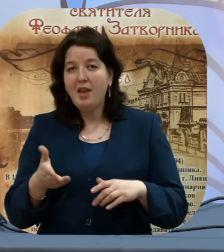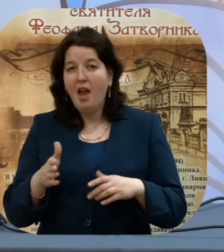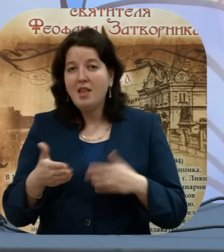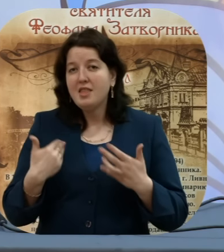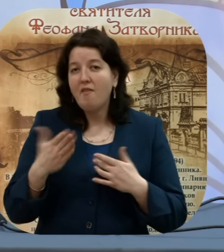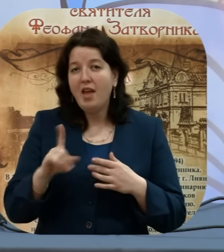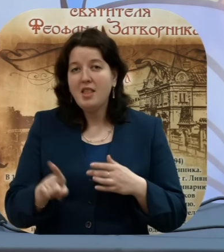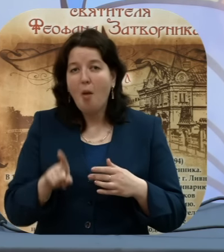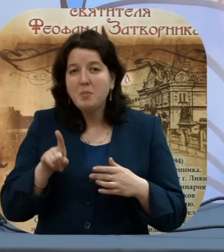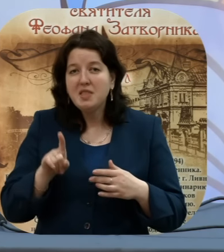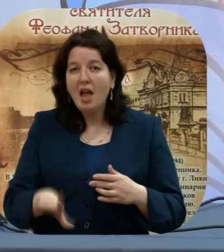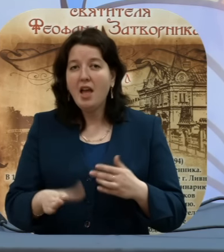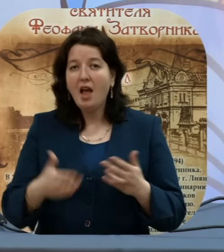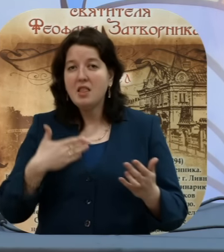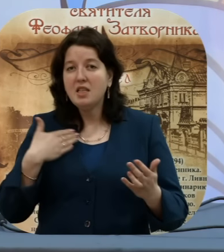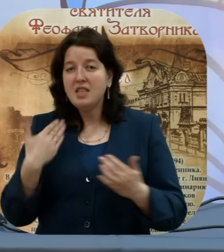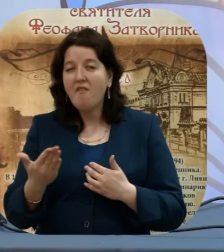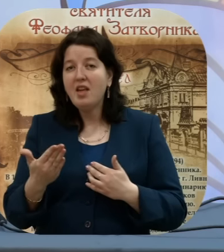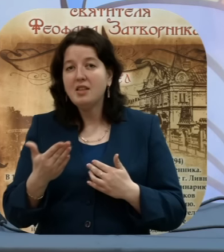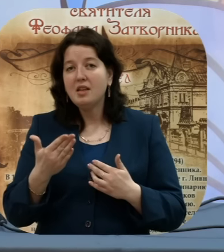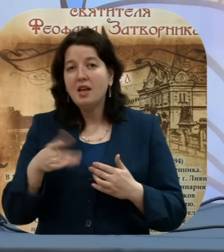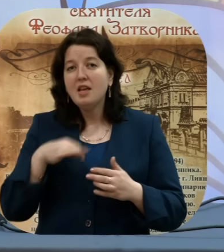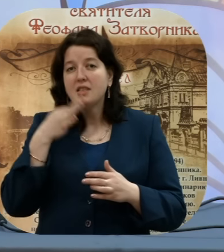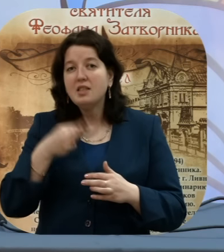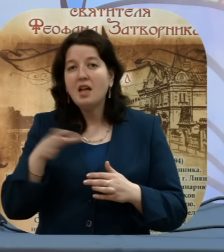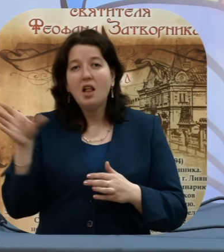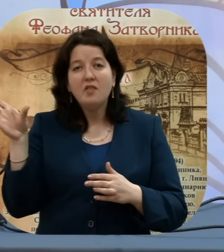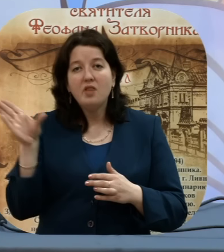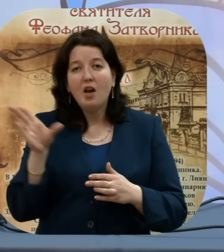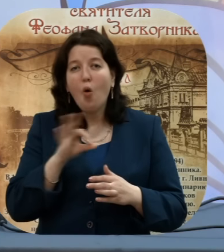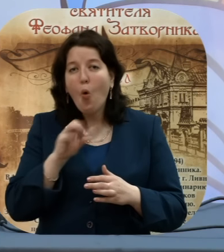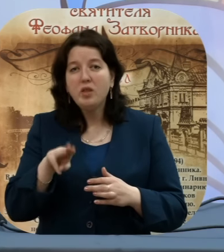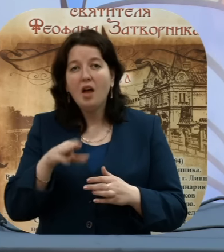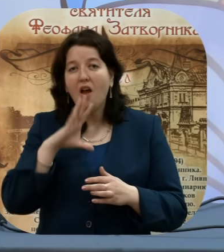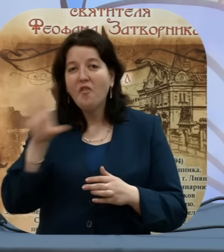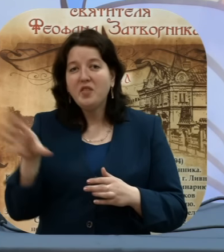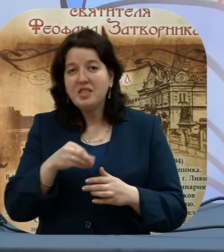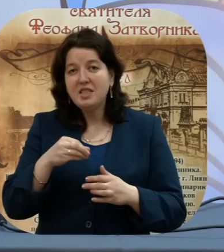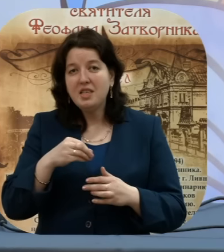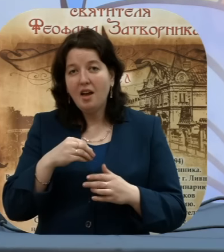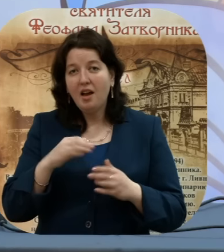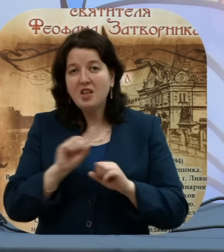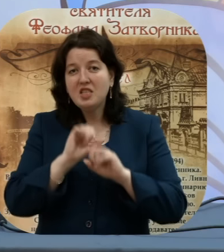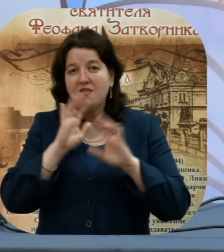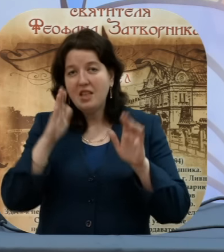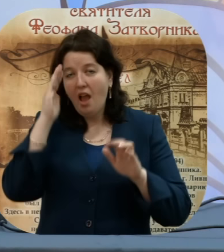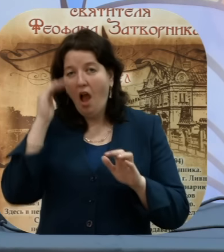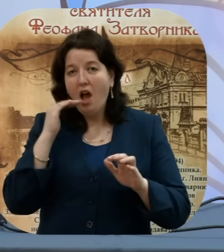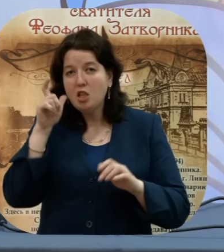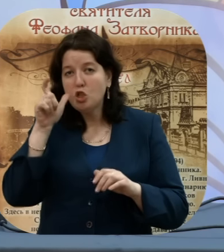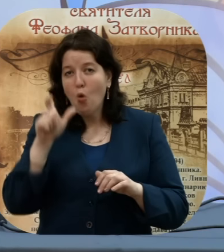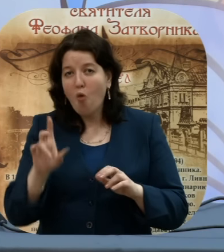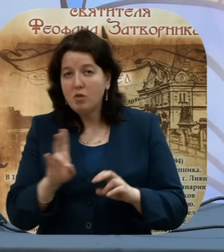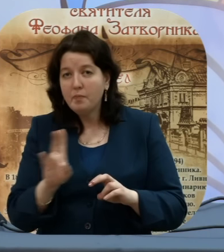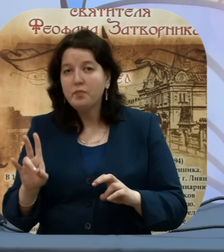постоянный, совет, я бы сказал, всех святых отцов, совет проверенный